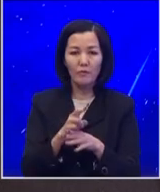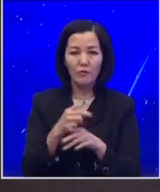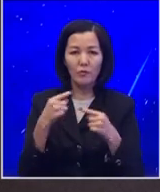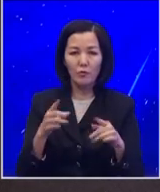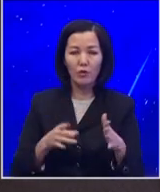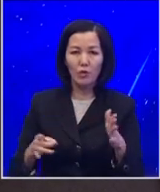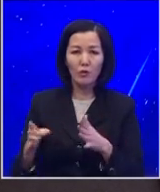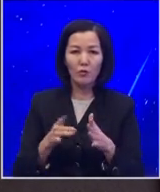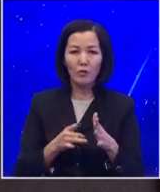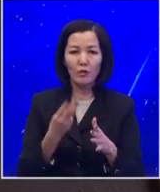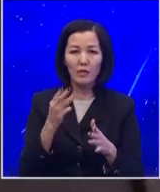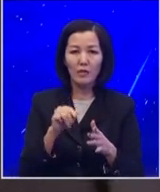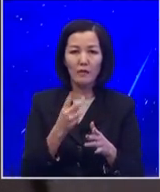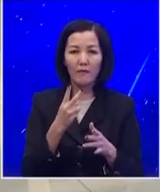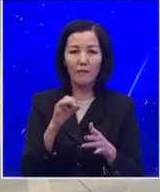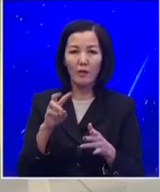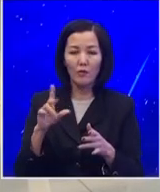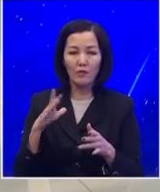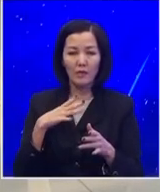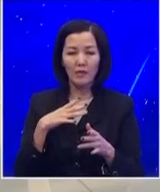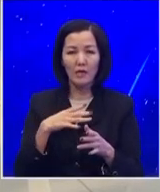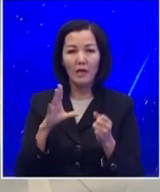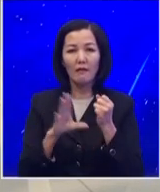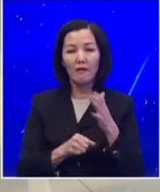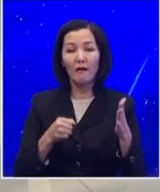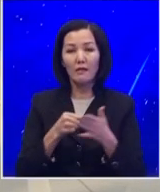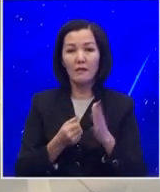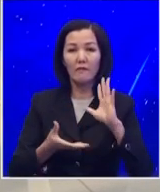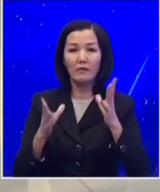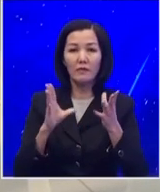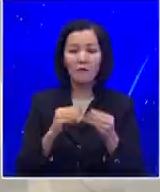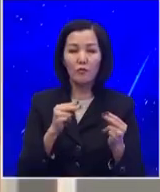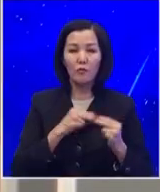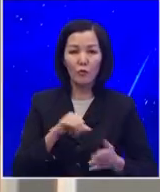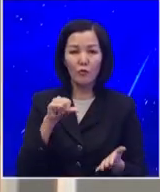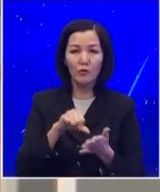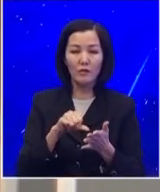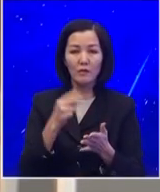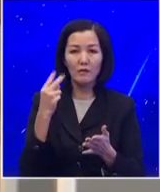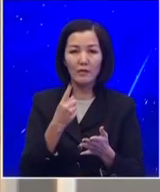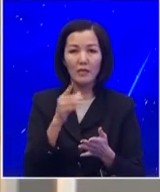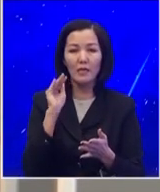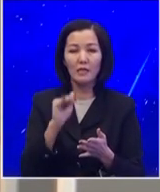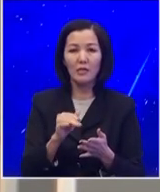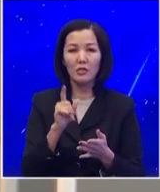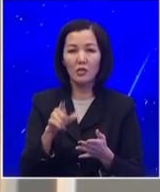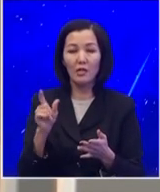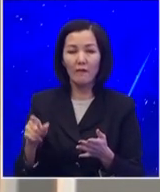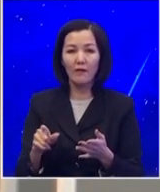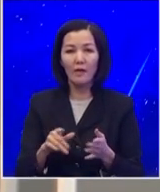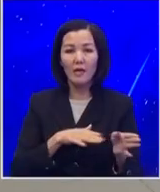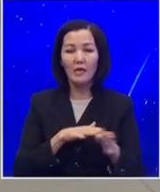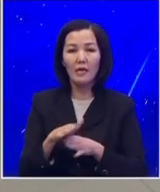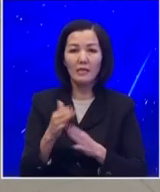сумму 3,2 миллиона тенге. Всего до конца года в Алматинской области будет трудоустроено почти 21 тысяча человек.